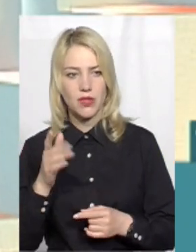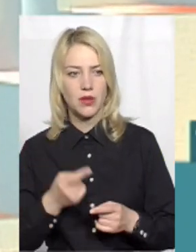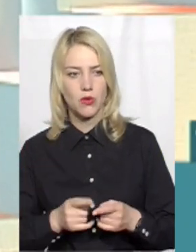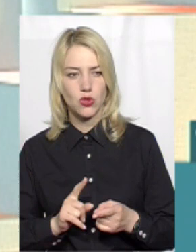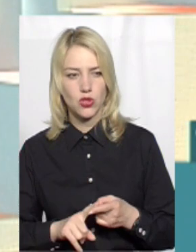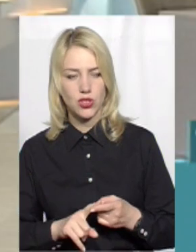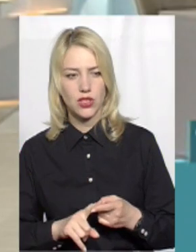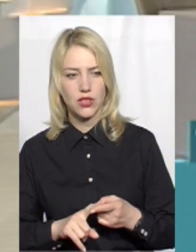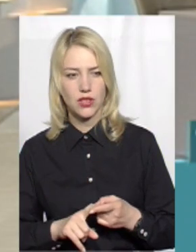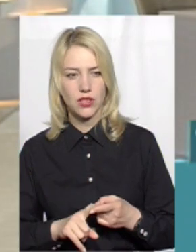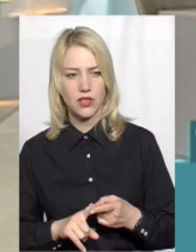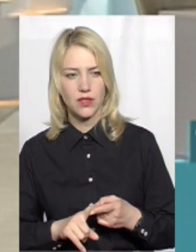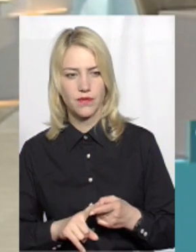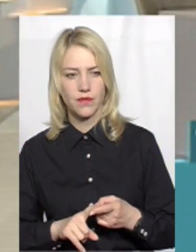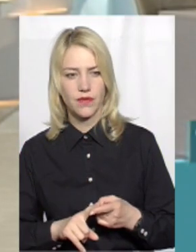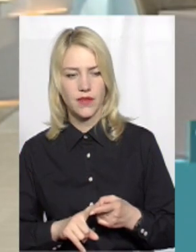цьому,